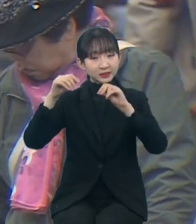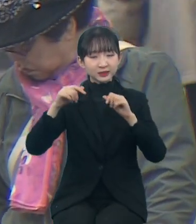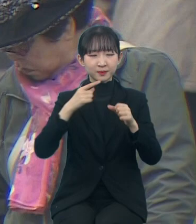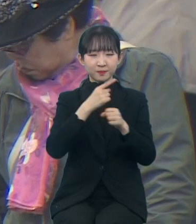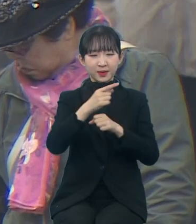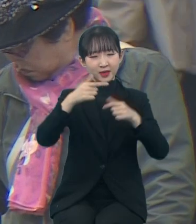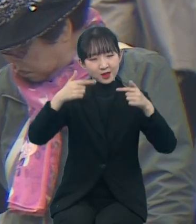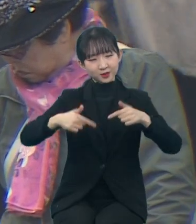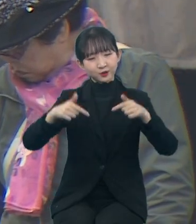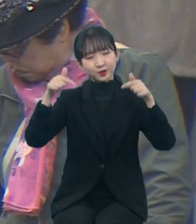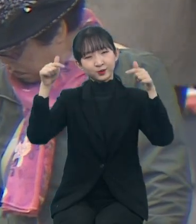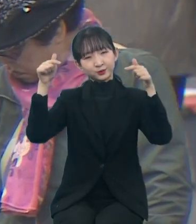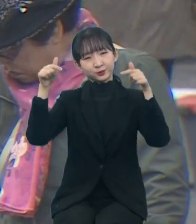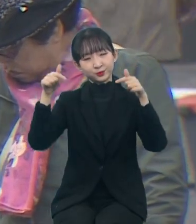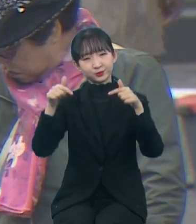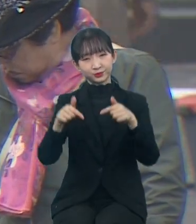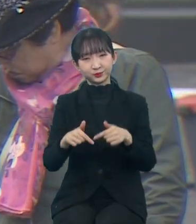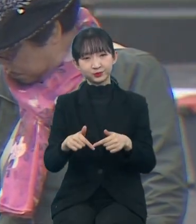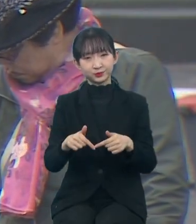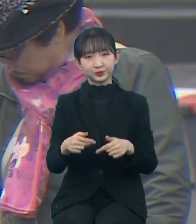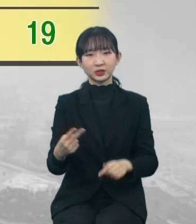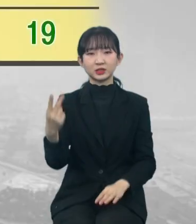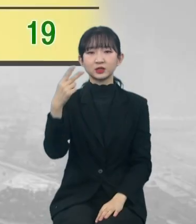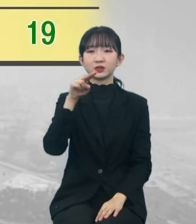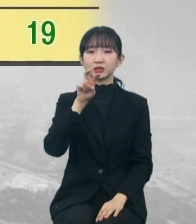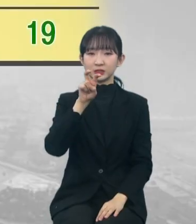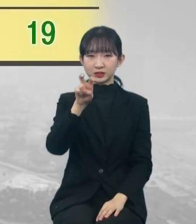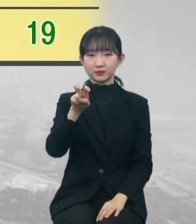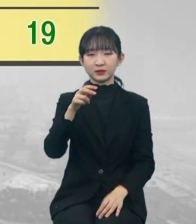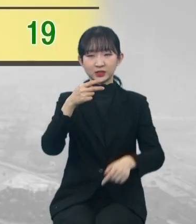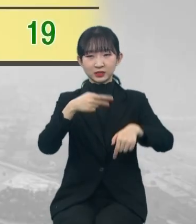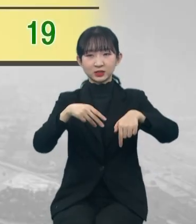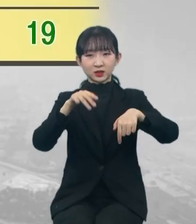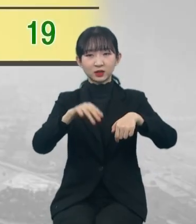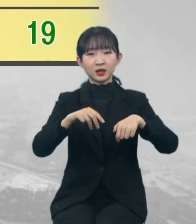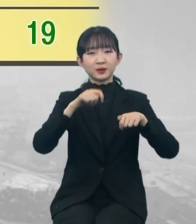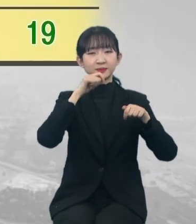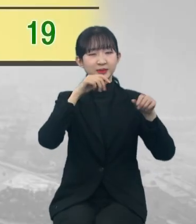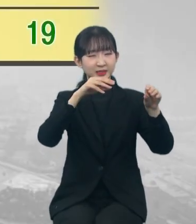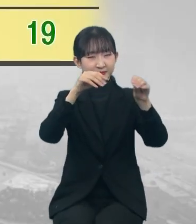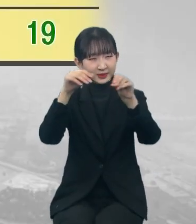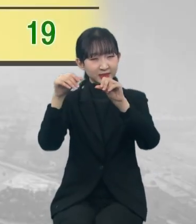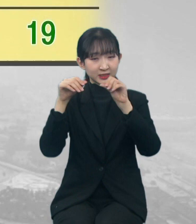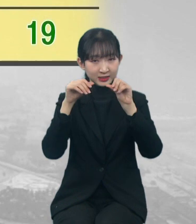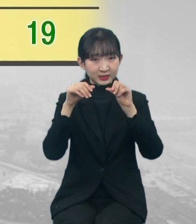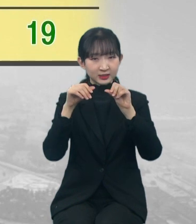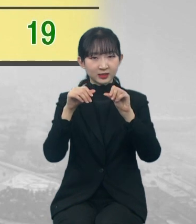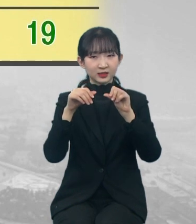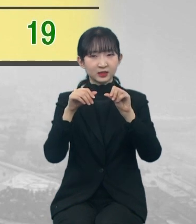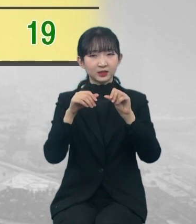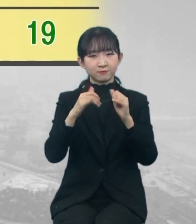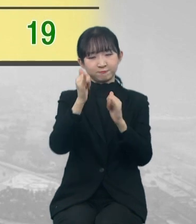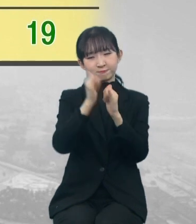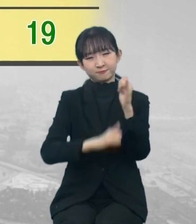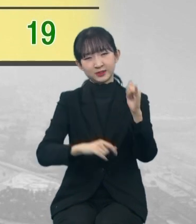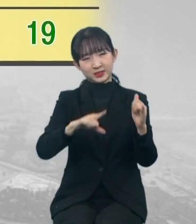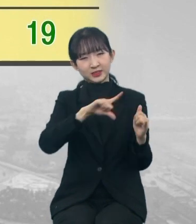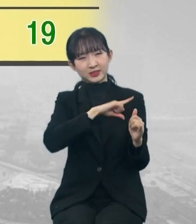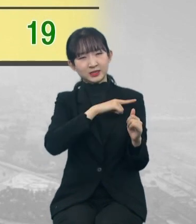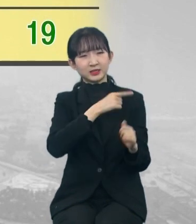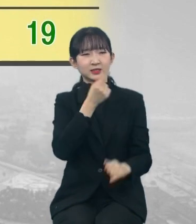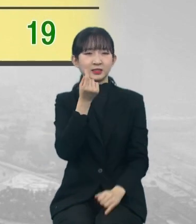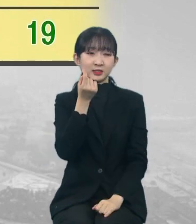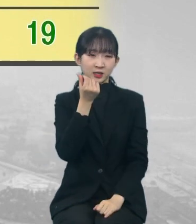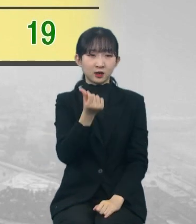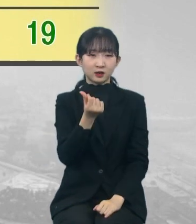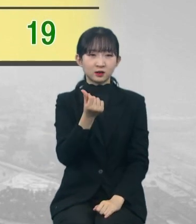감소하는 추세입니다. 2020년 인천의 초미세먼지 농도는 2015년 관측 이래 최저치인